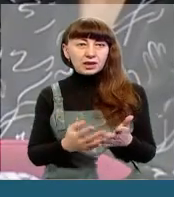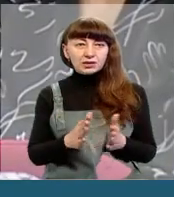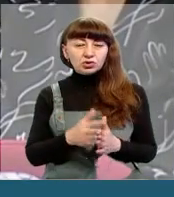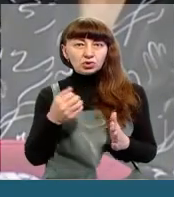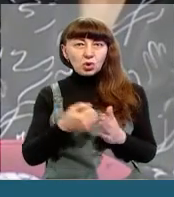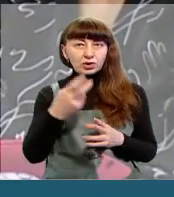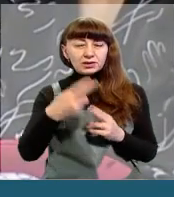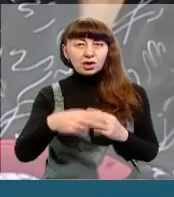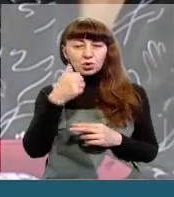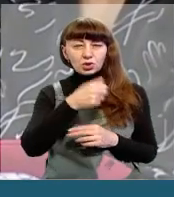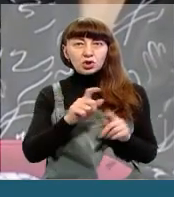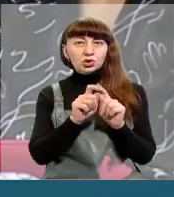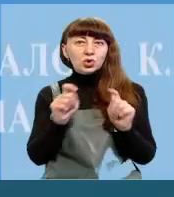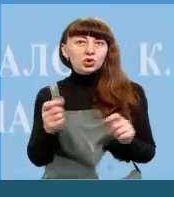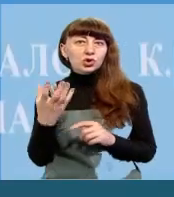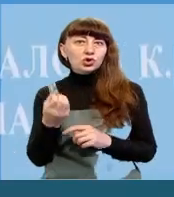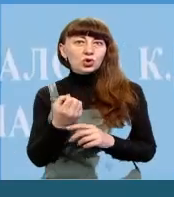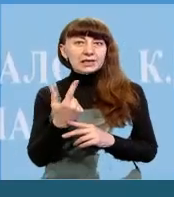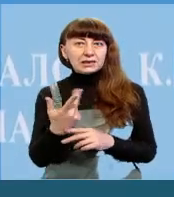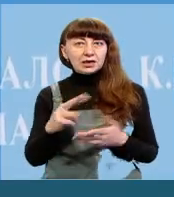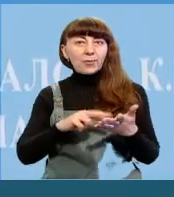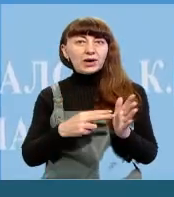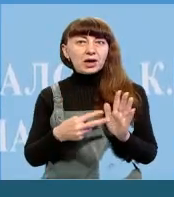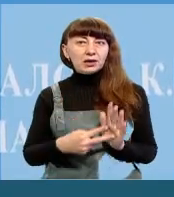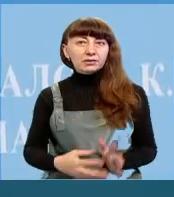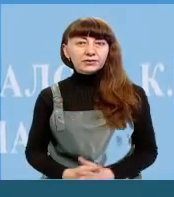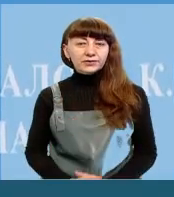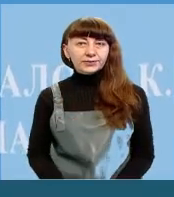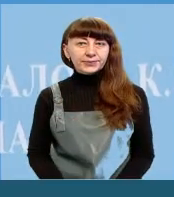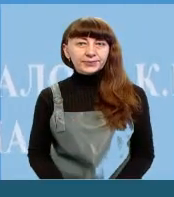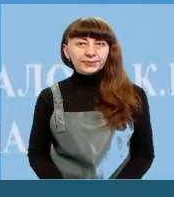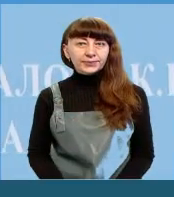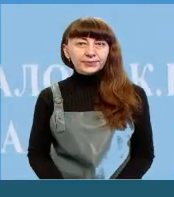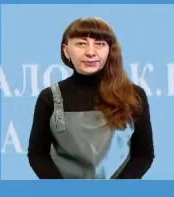бірқатар жобалар іске қосылады деп жоспарлануда. Бейбіт Нұрмұқанов, Руслан Жабаев, Қостанай телеарнасы.